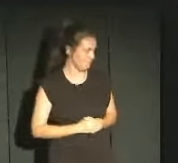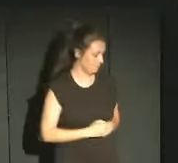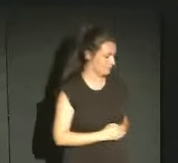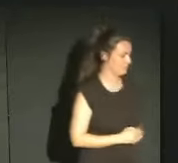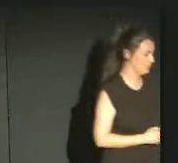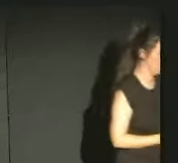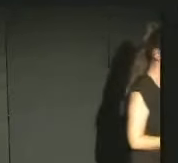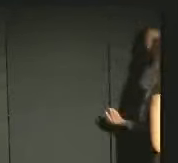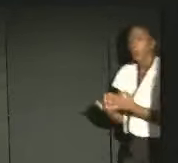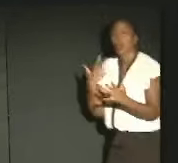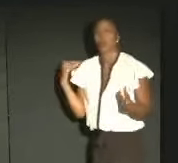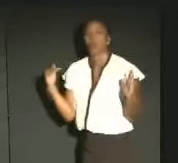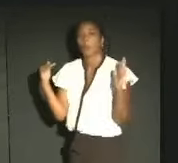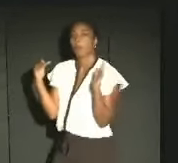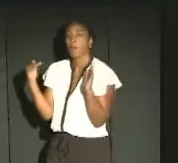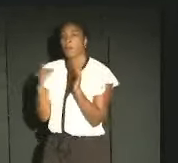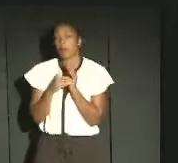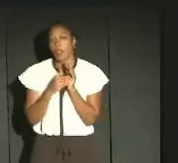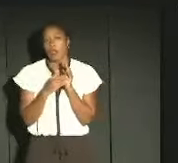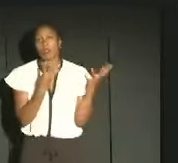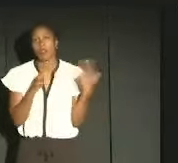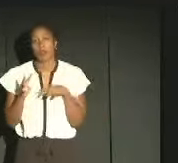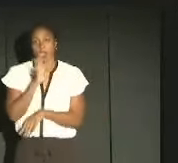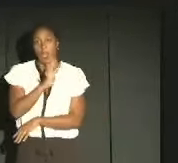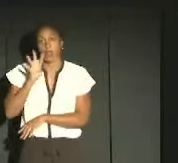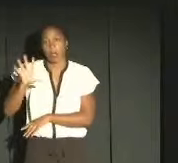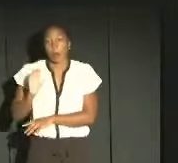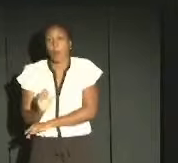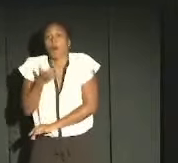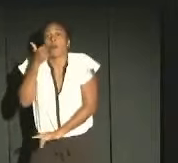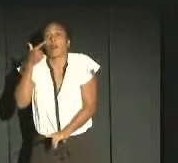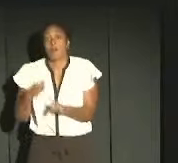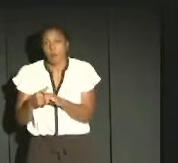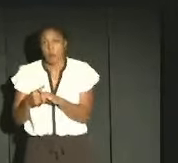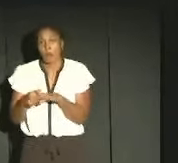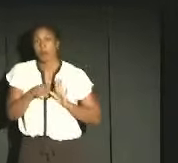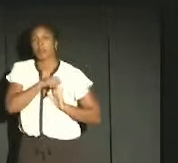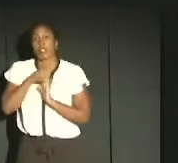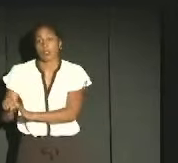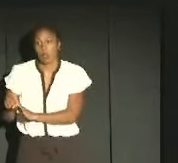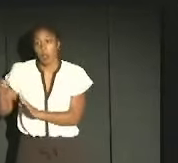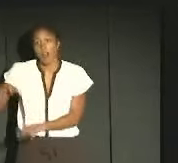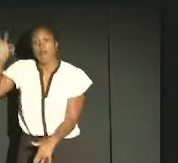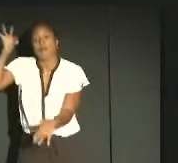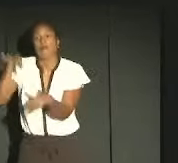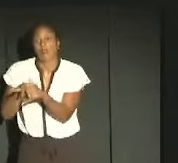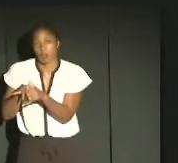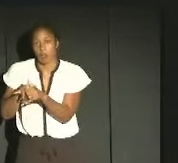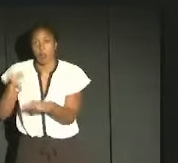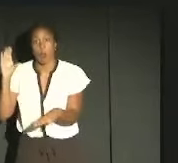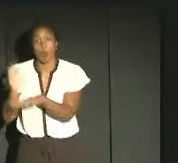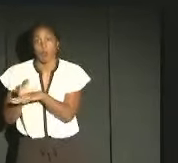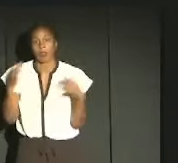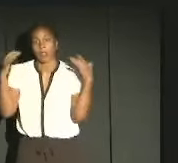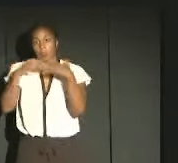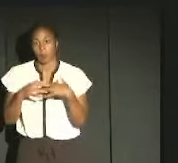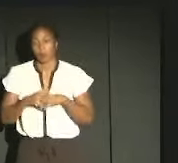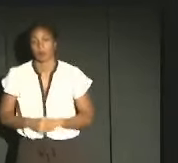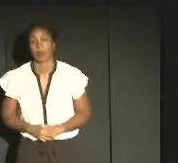1945 que l'extrême droite vote favorablement sur une loi immigration même sous Papon ça n'était pas